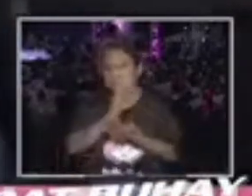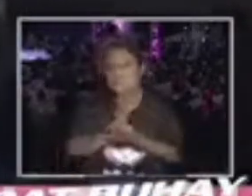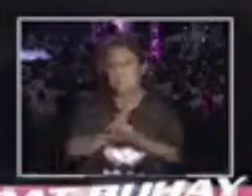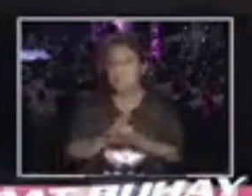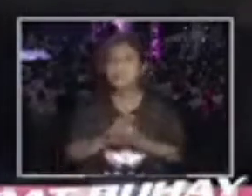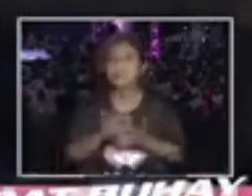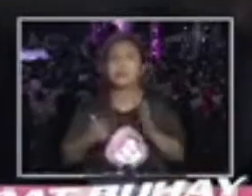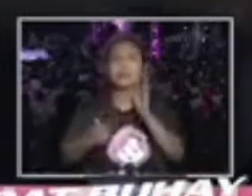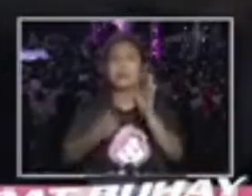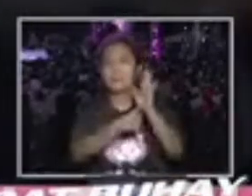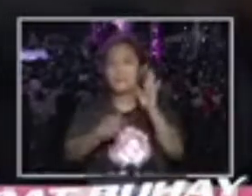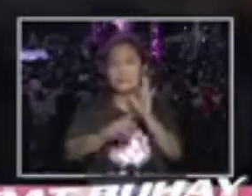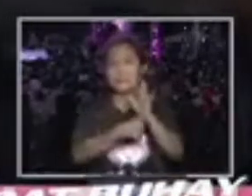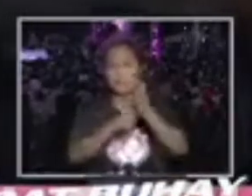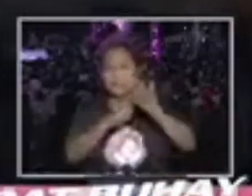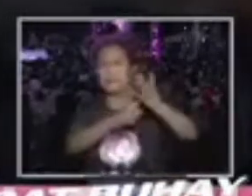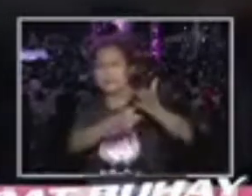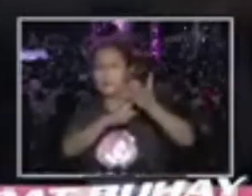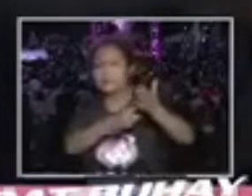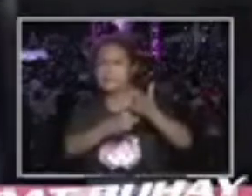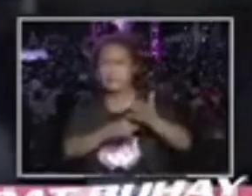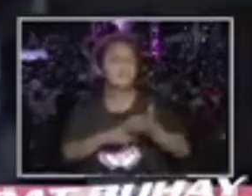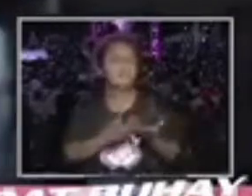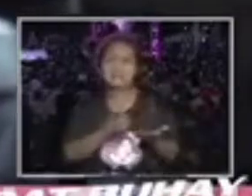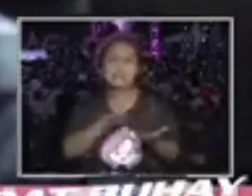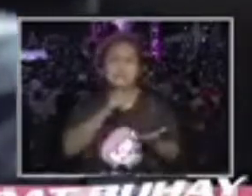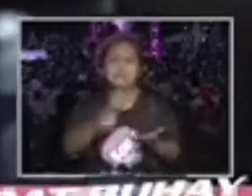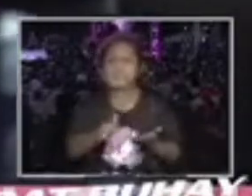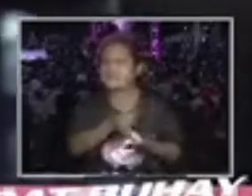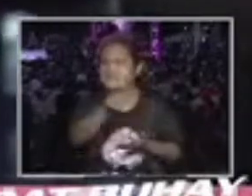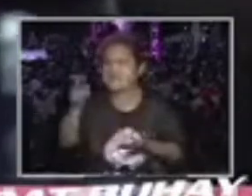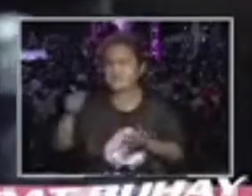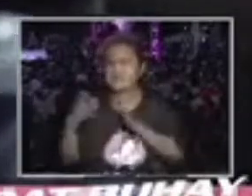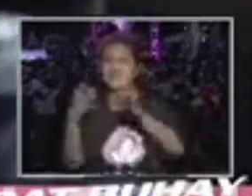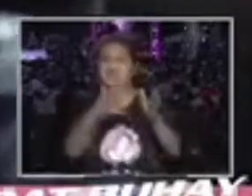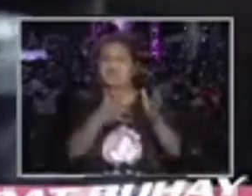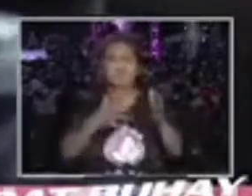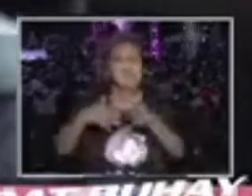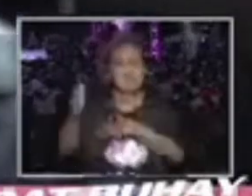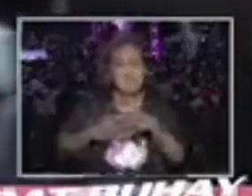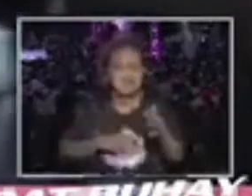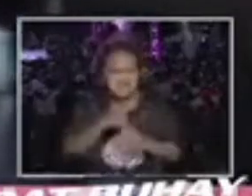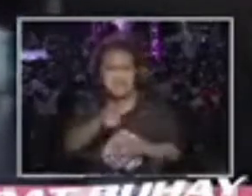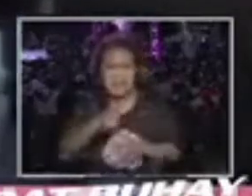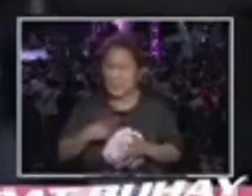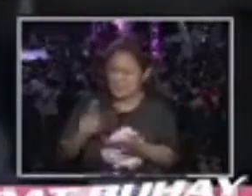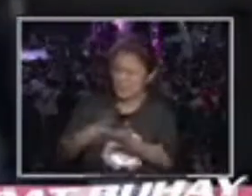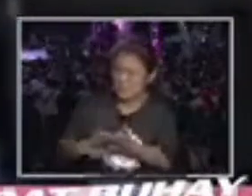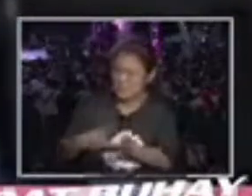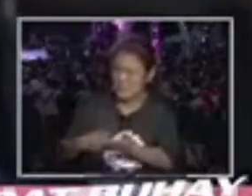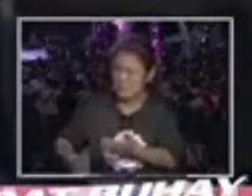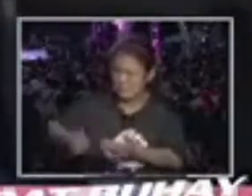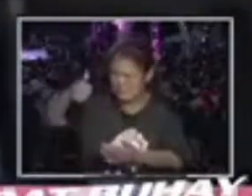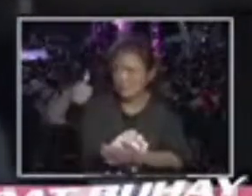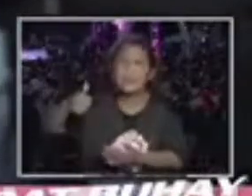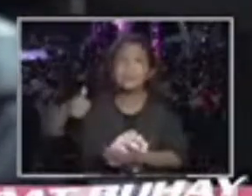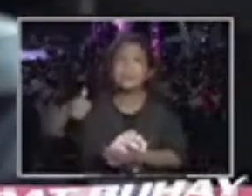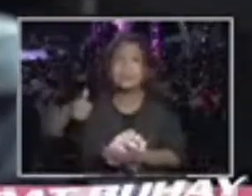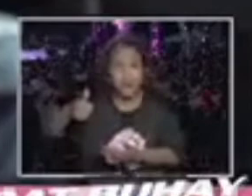election protest na hindi tinatantanan gaano man kalinaw ang ating panalo.